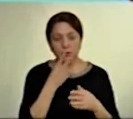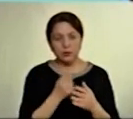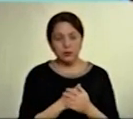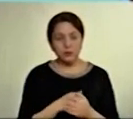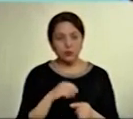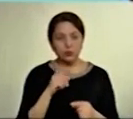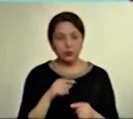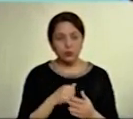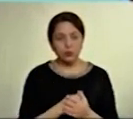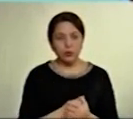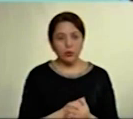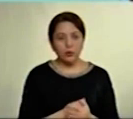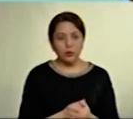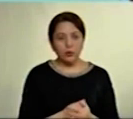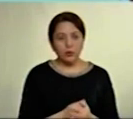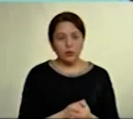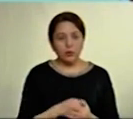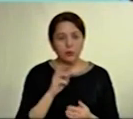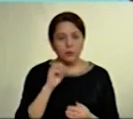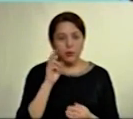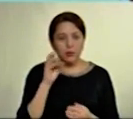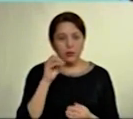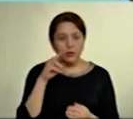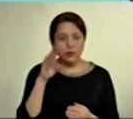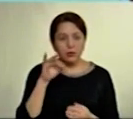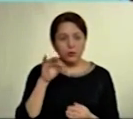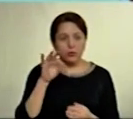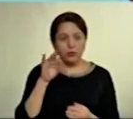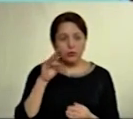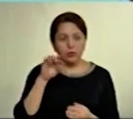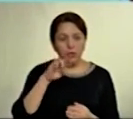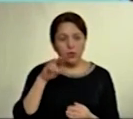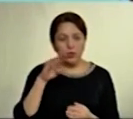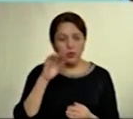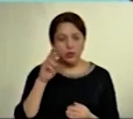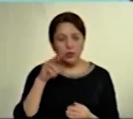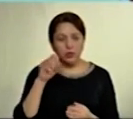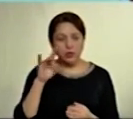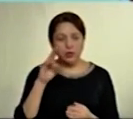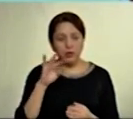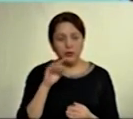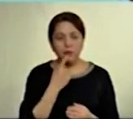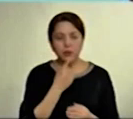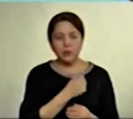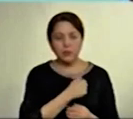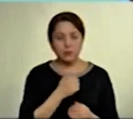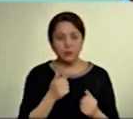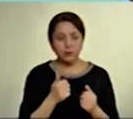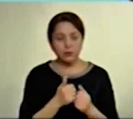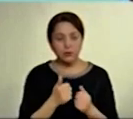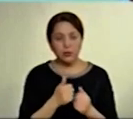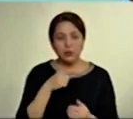ushbu demak makedoniyaliklarning harbiy qo'shinini saf tortishi falanga deb atalar